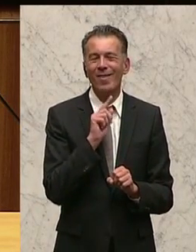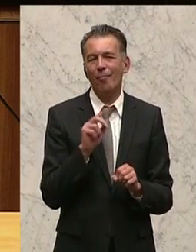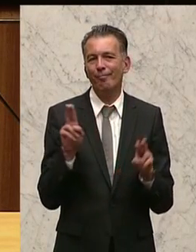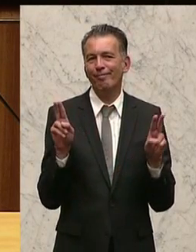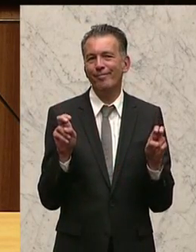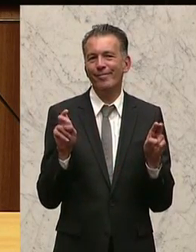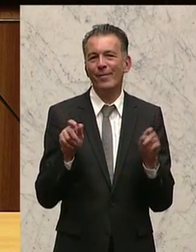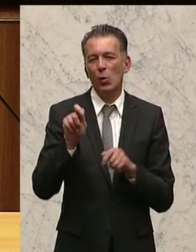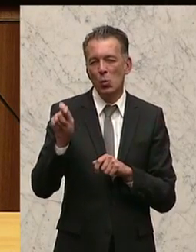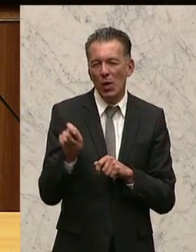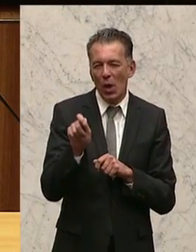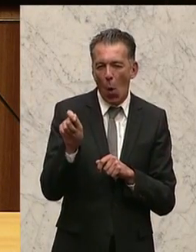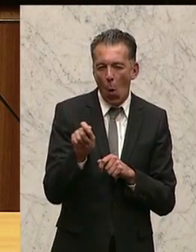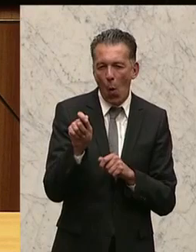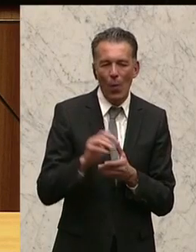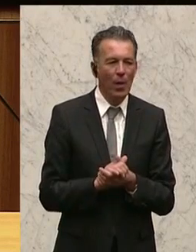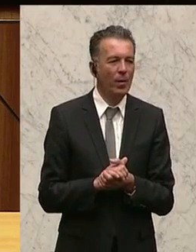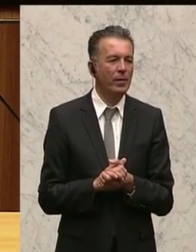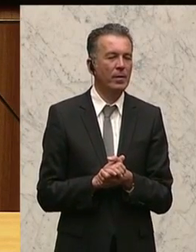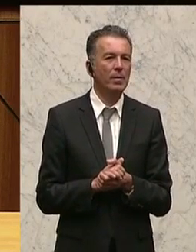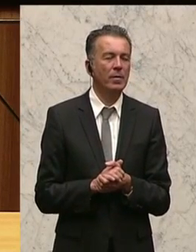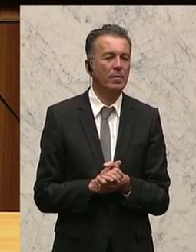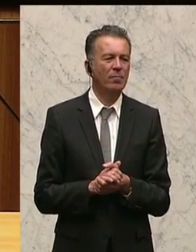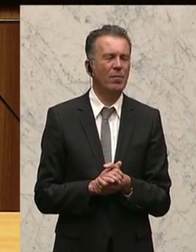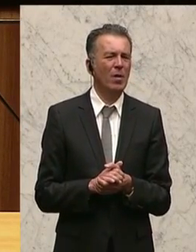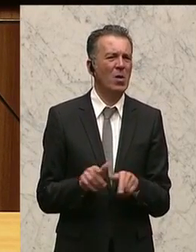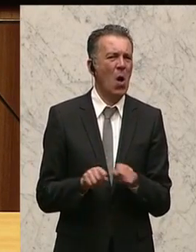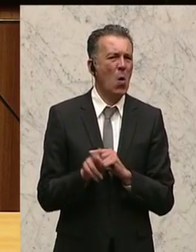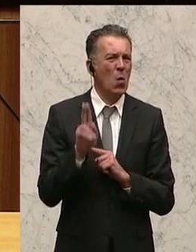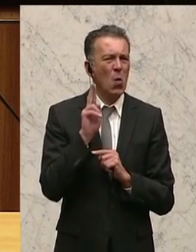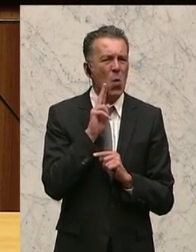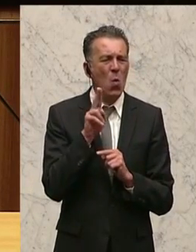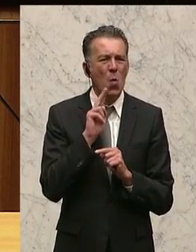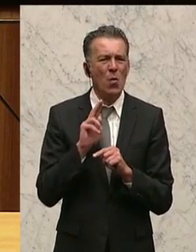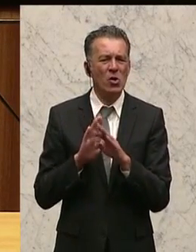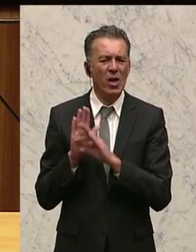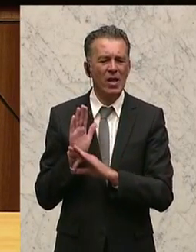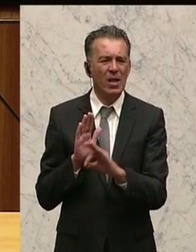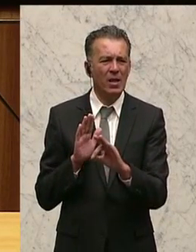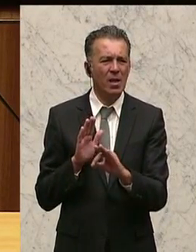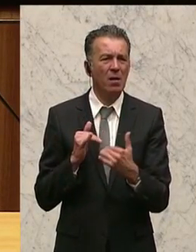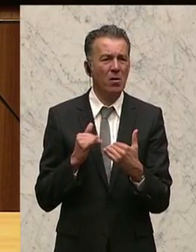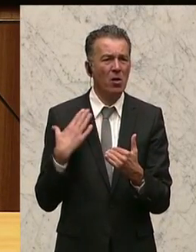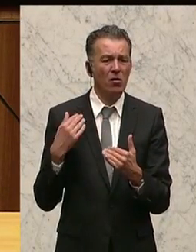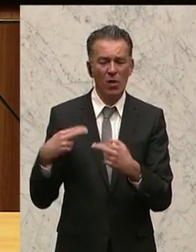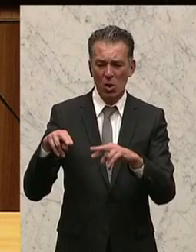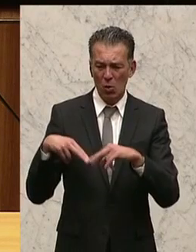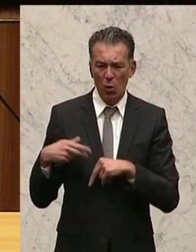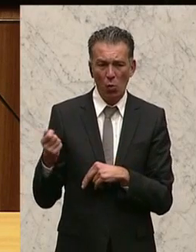Und was Zweites ist ganz komisch an dieser Richtlinie, und zwar, wir führen da eine Strafe wieder ein, die man schon geglaubt